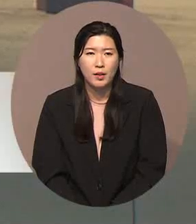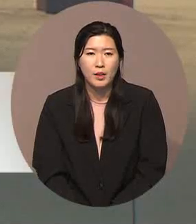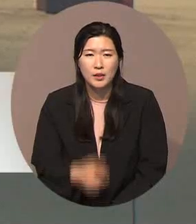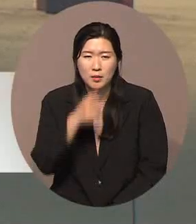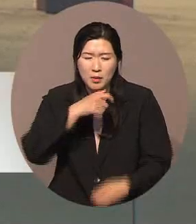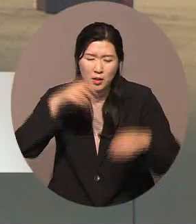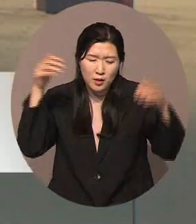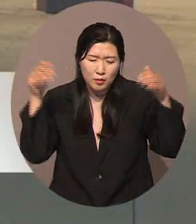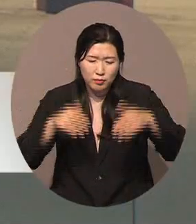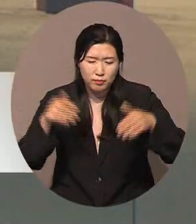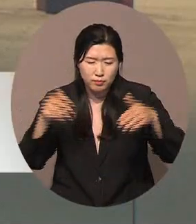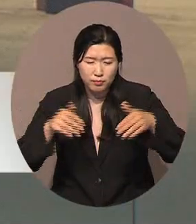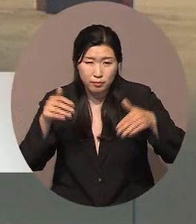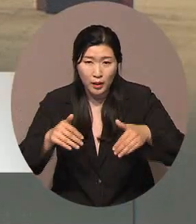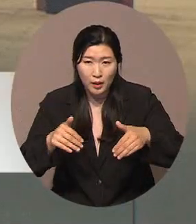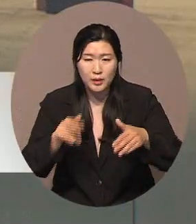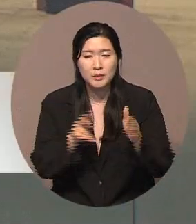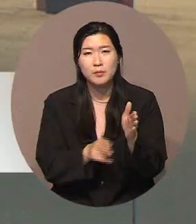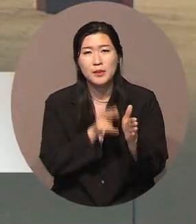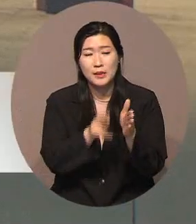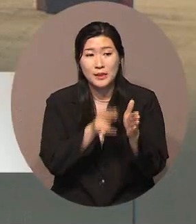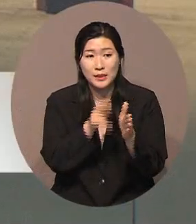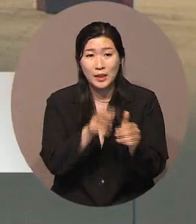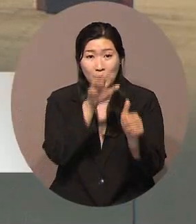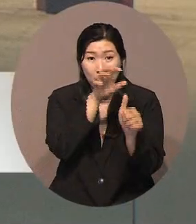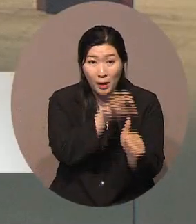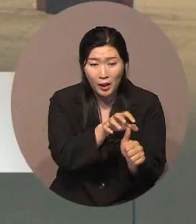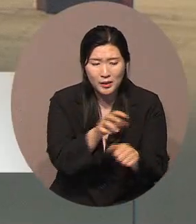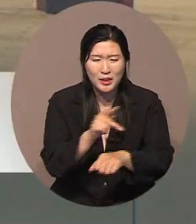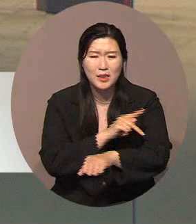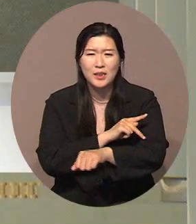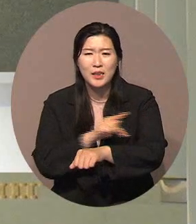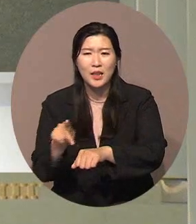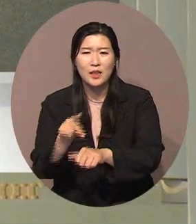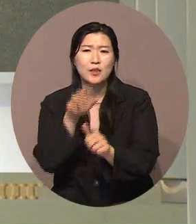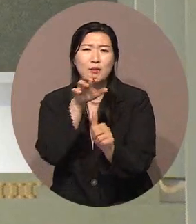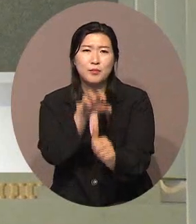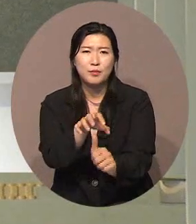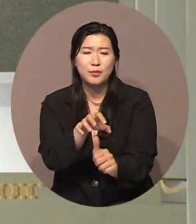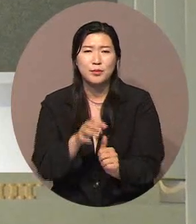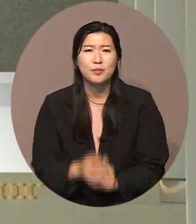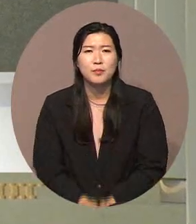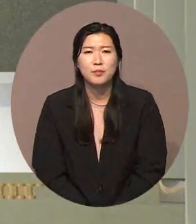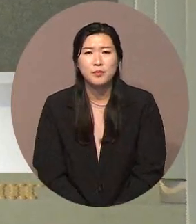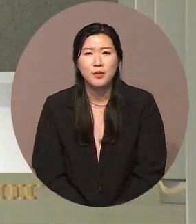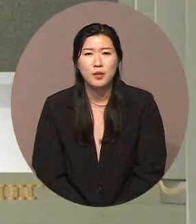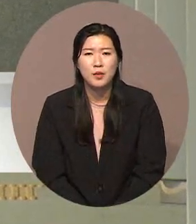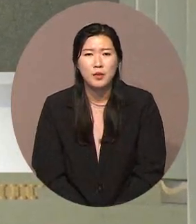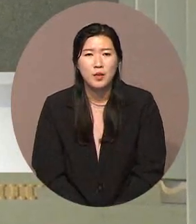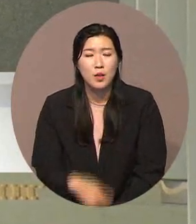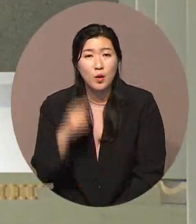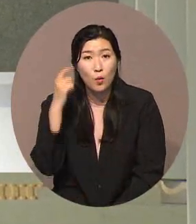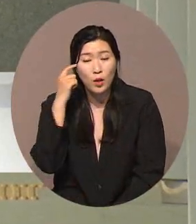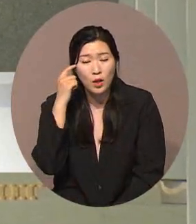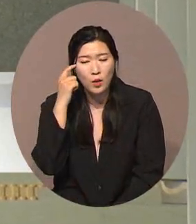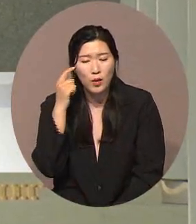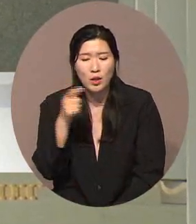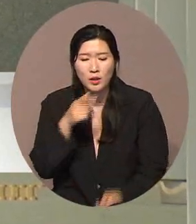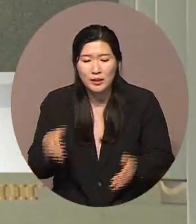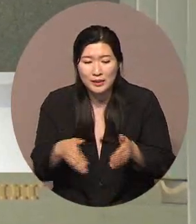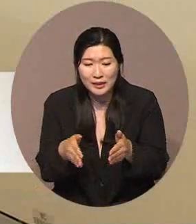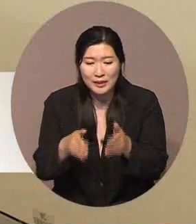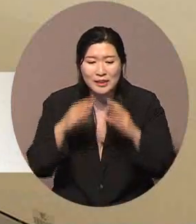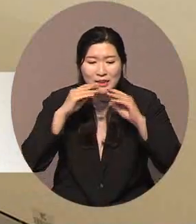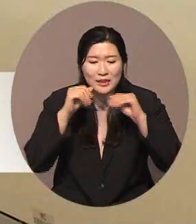계속된 집중호우로 일반 열차에 이어 고속철도 일부도 추가로 운행을 멈췄습니다 철도공사는 토사